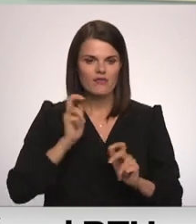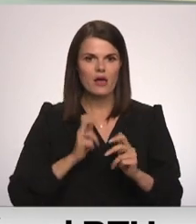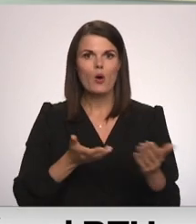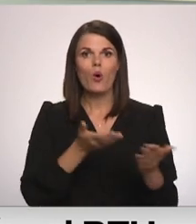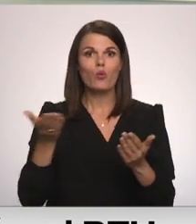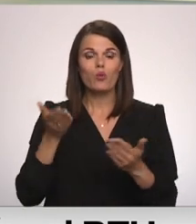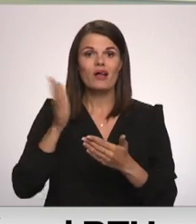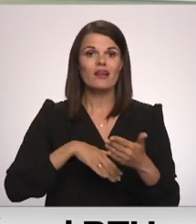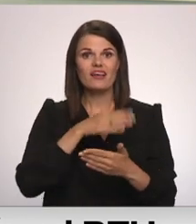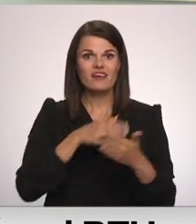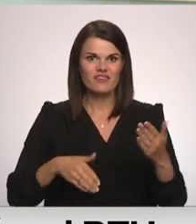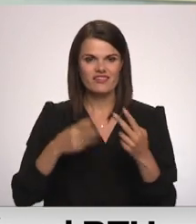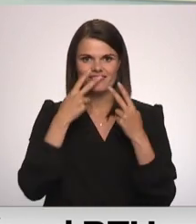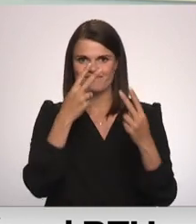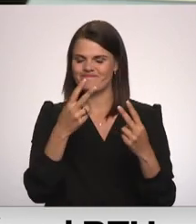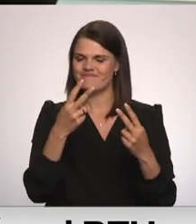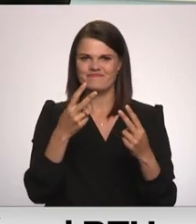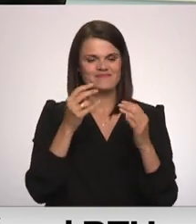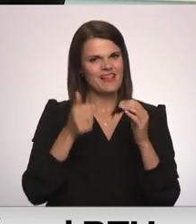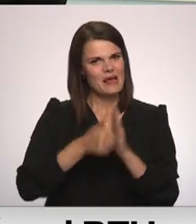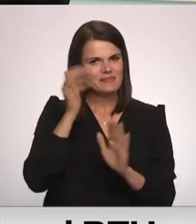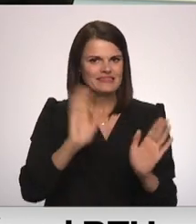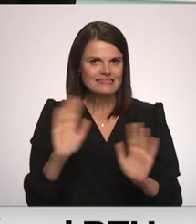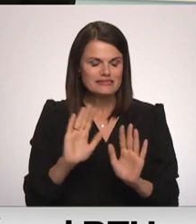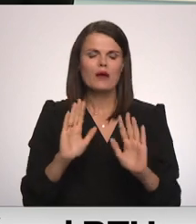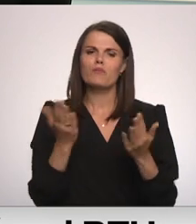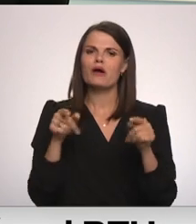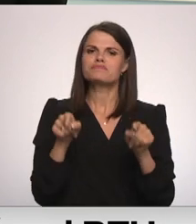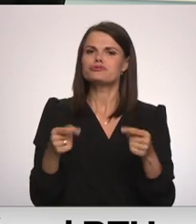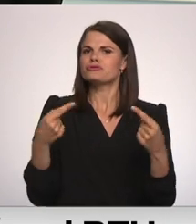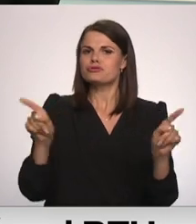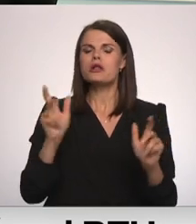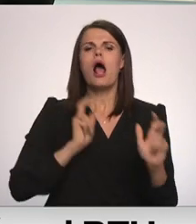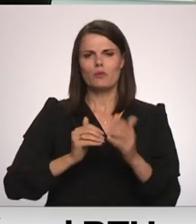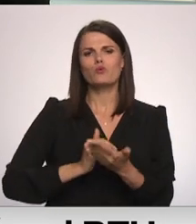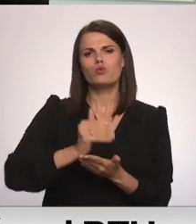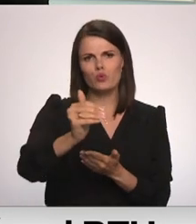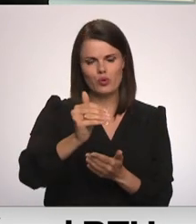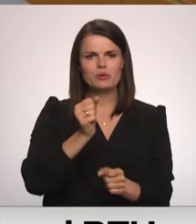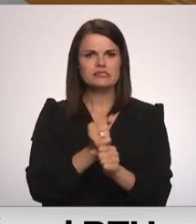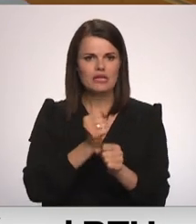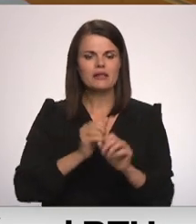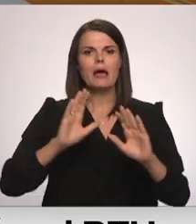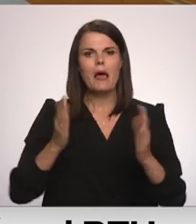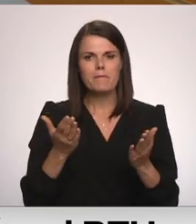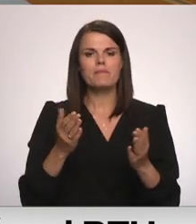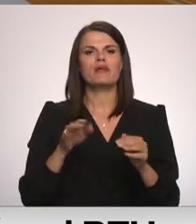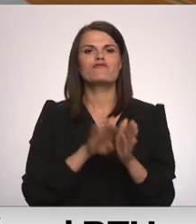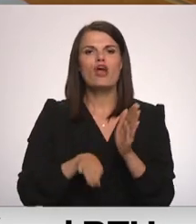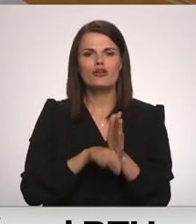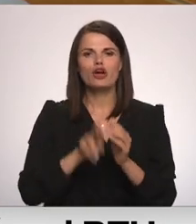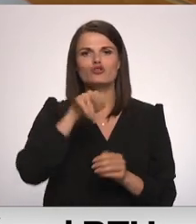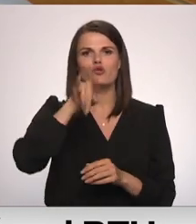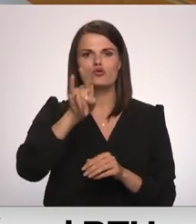kuru likvidācija vērtētu pretrunīgi. Šis esot cits stāsts. Akadēmija turpinās pastāvēt tikai kā RTU